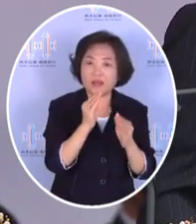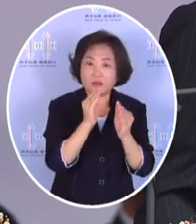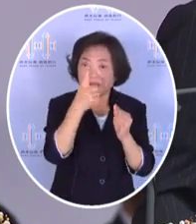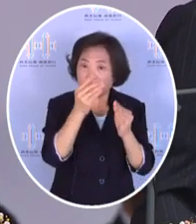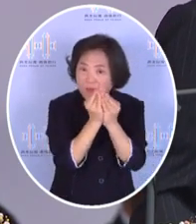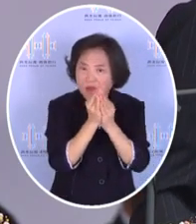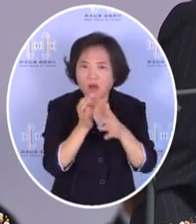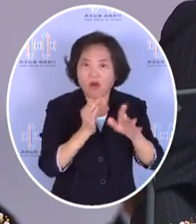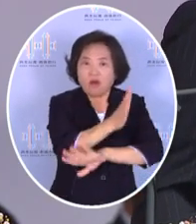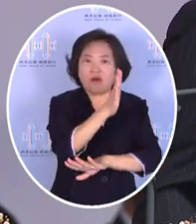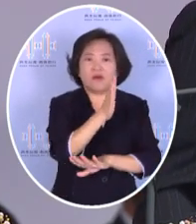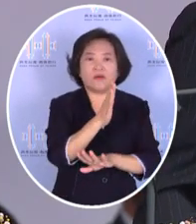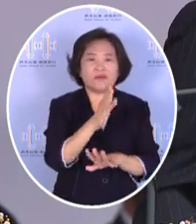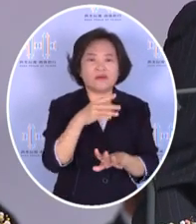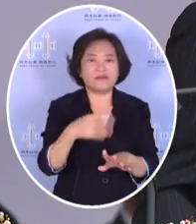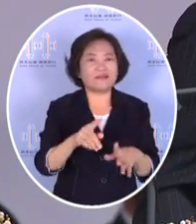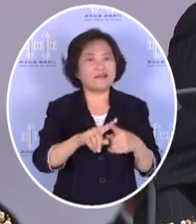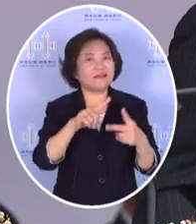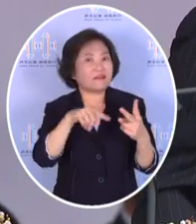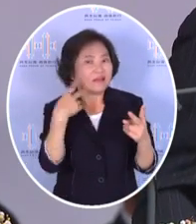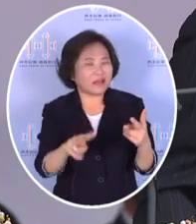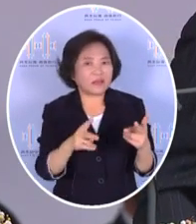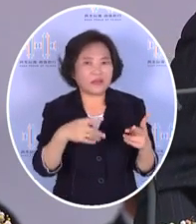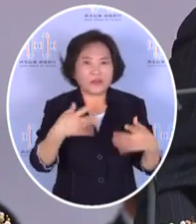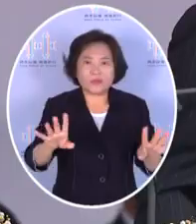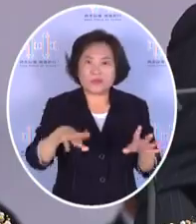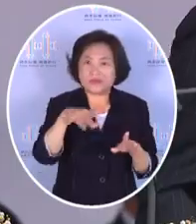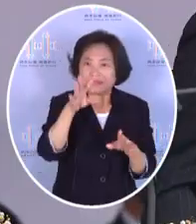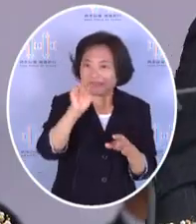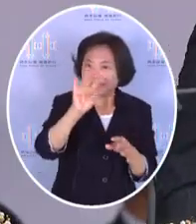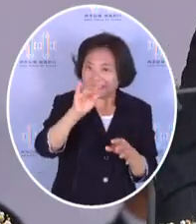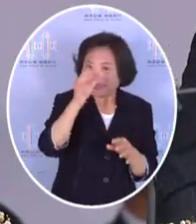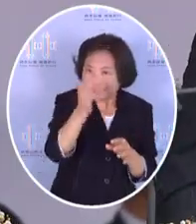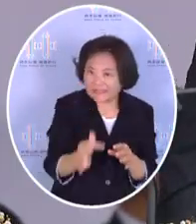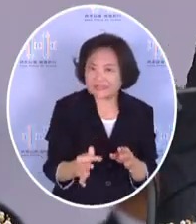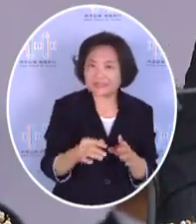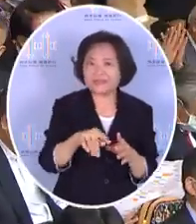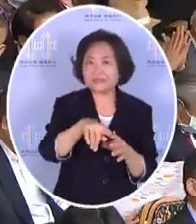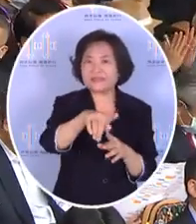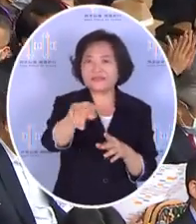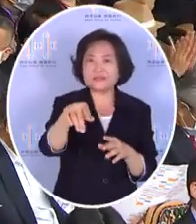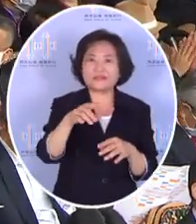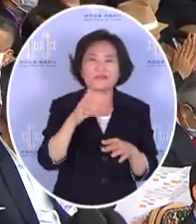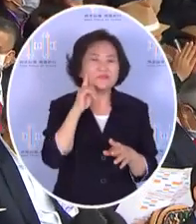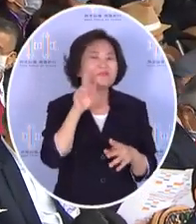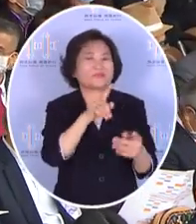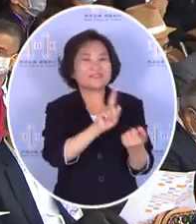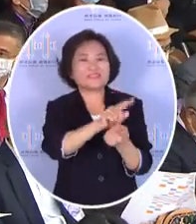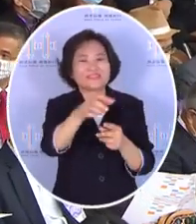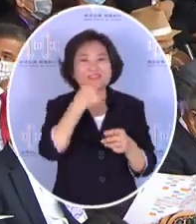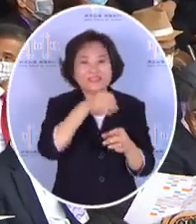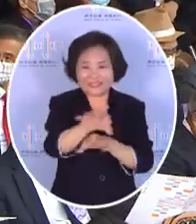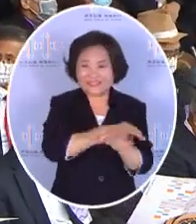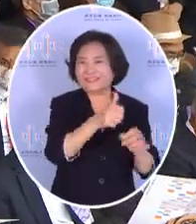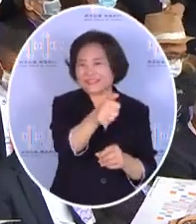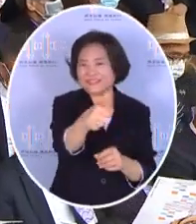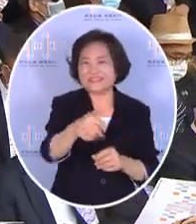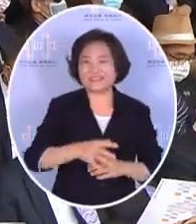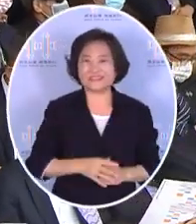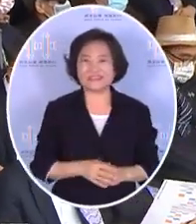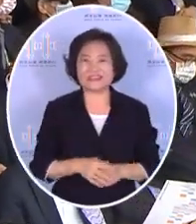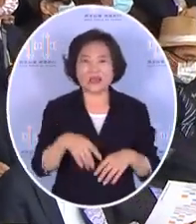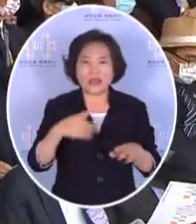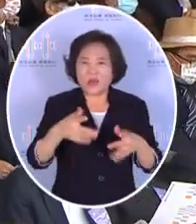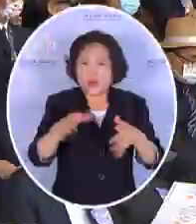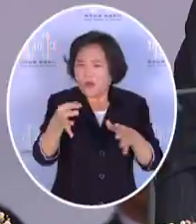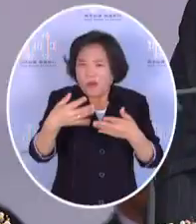1兆元，还有数以千亿计的，谢谢我们的台商朋友，还有数